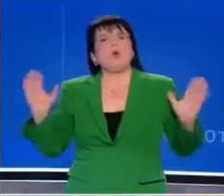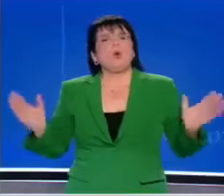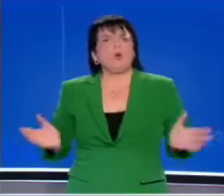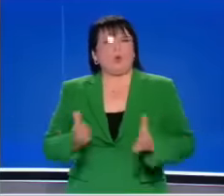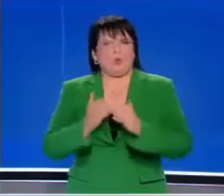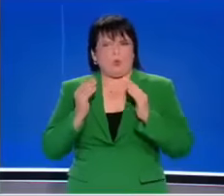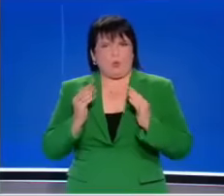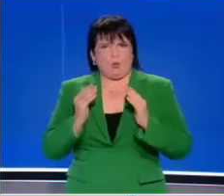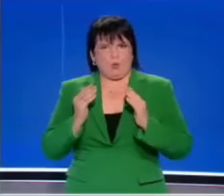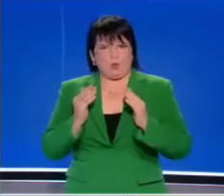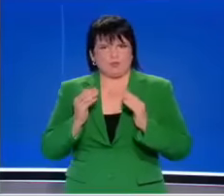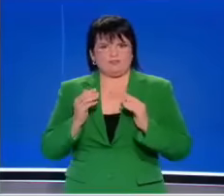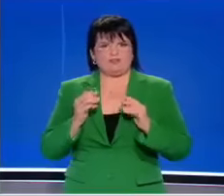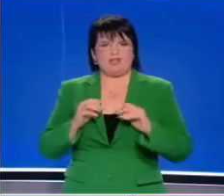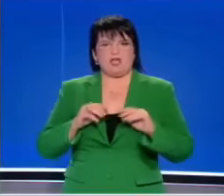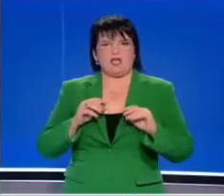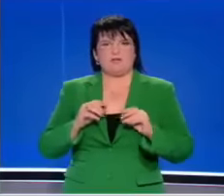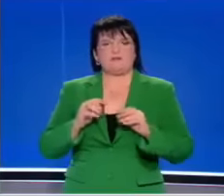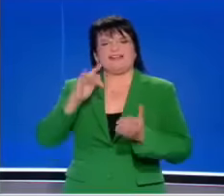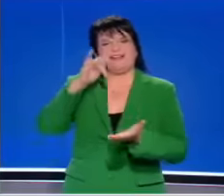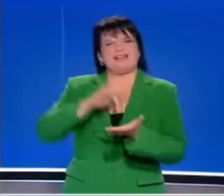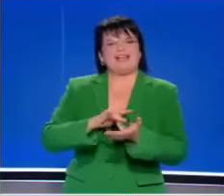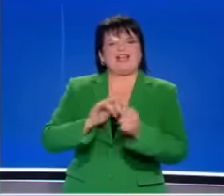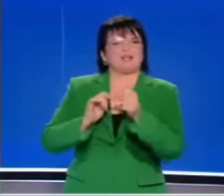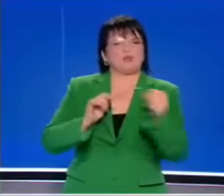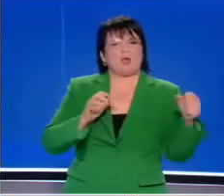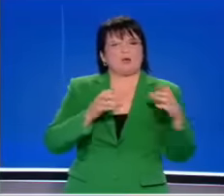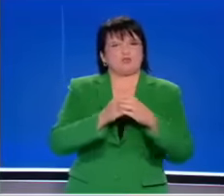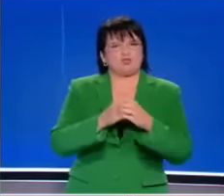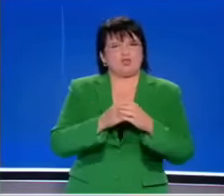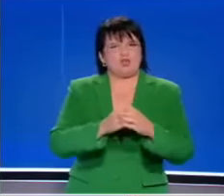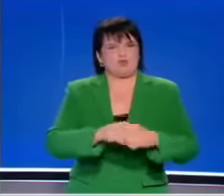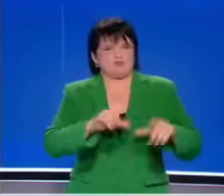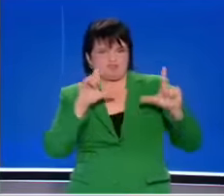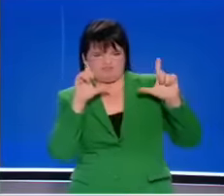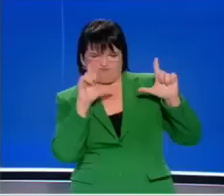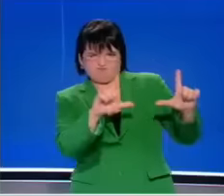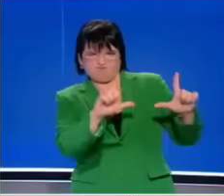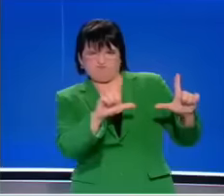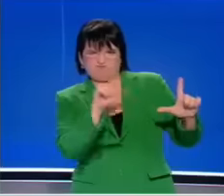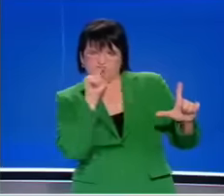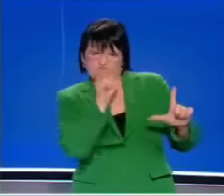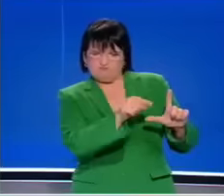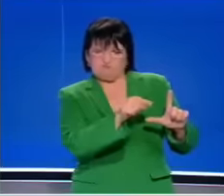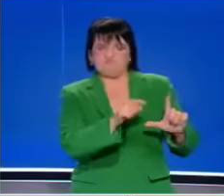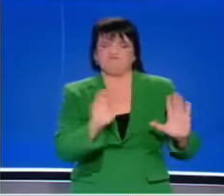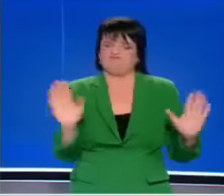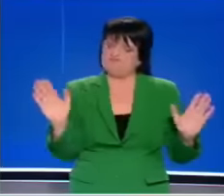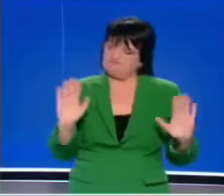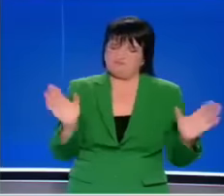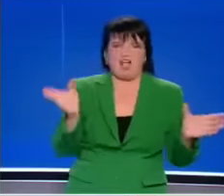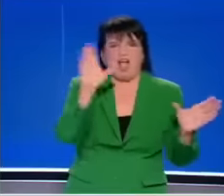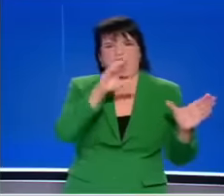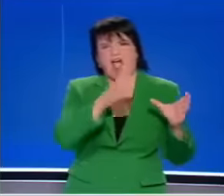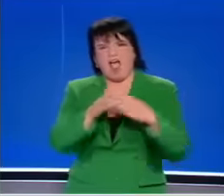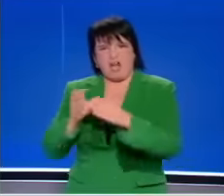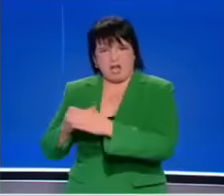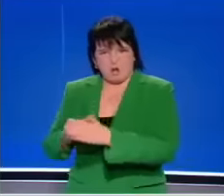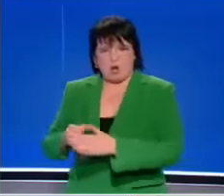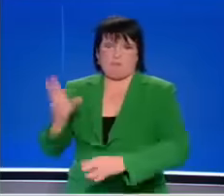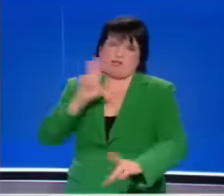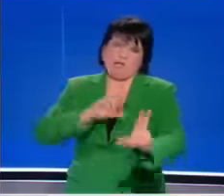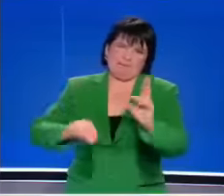οποιοδήποτε κάδρο κεντροαριστερών διεργασιών κορυφής άλλα κόμματα είναι σε συνομιλίες από ότι